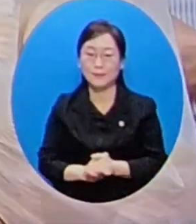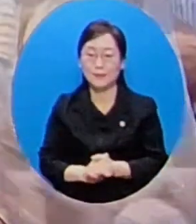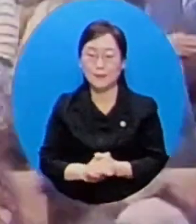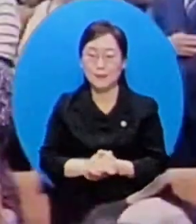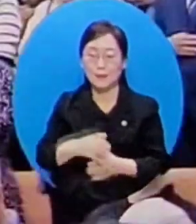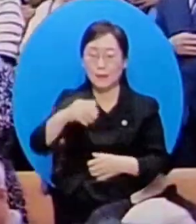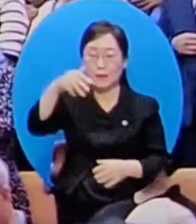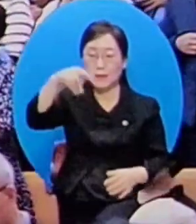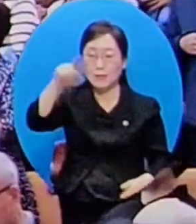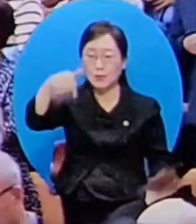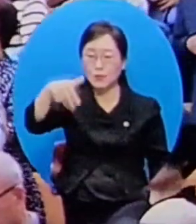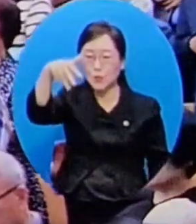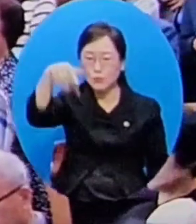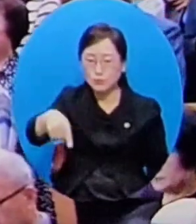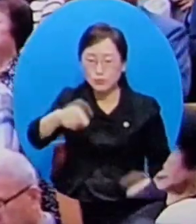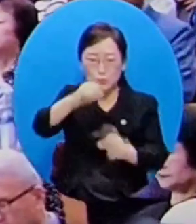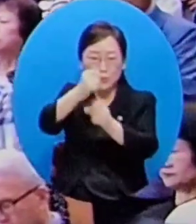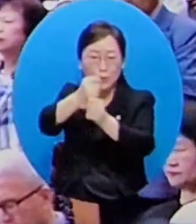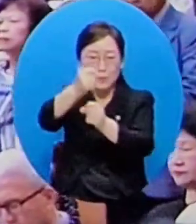척추의 통증과